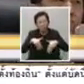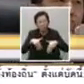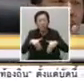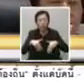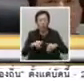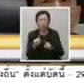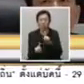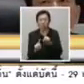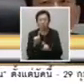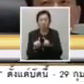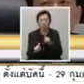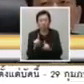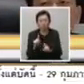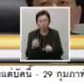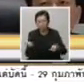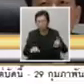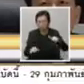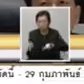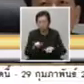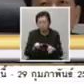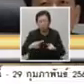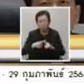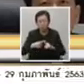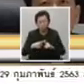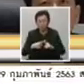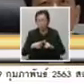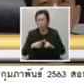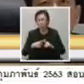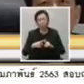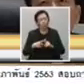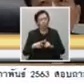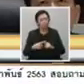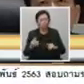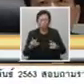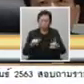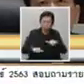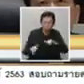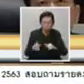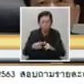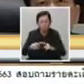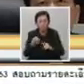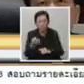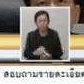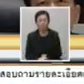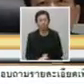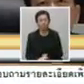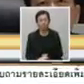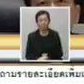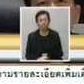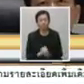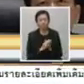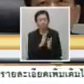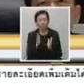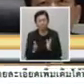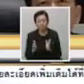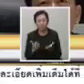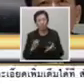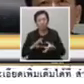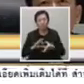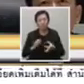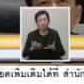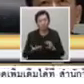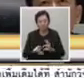ตายไปหลายศพเจ็บอีกมากมายไก่กองนะครับก็เลยมาจนถึงกีฬาประเพณี